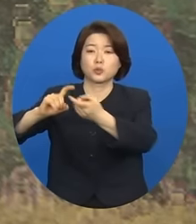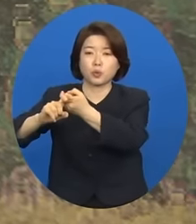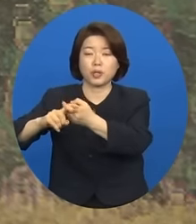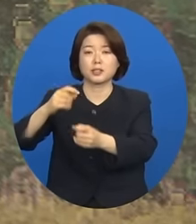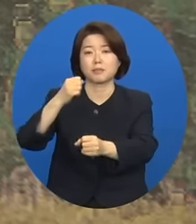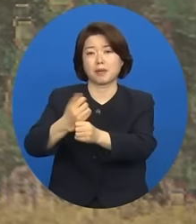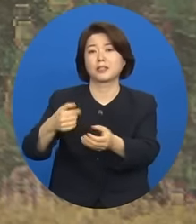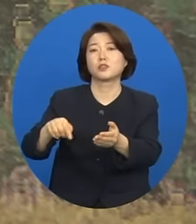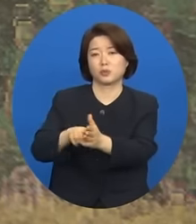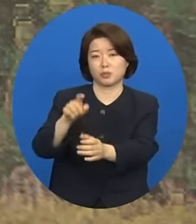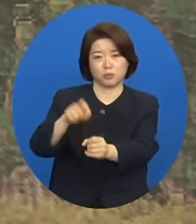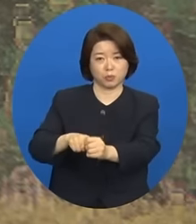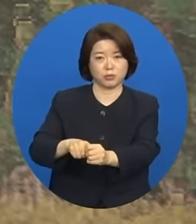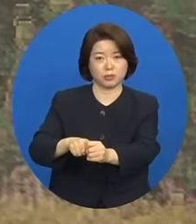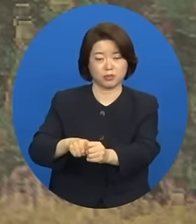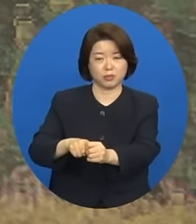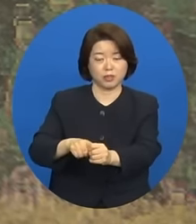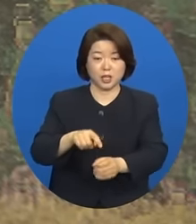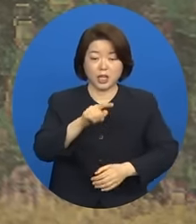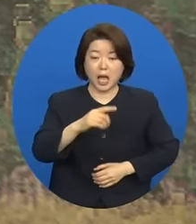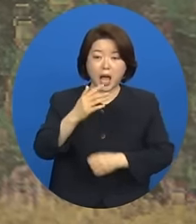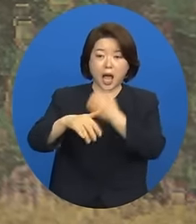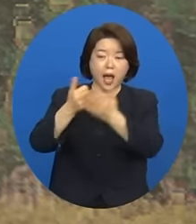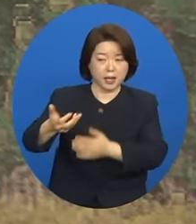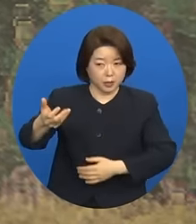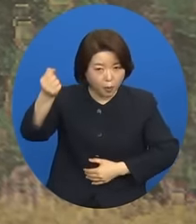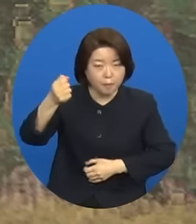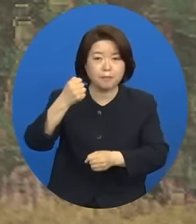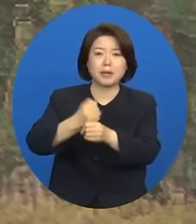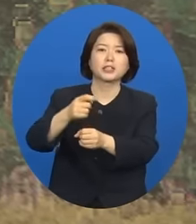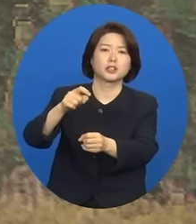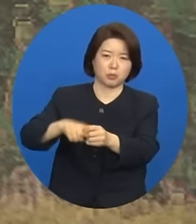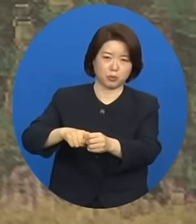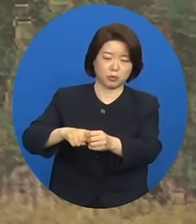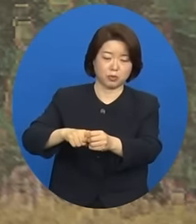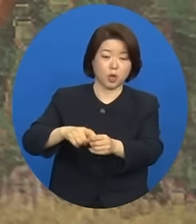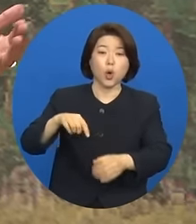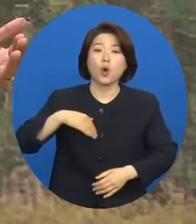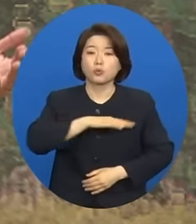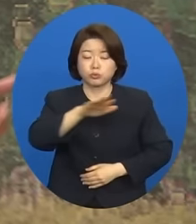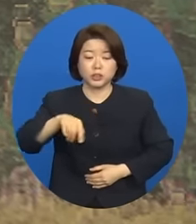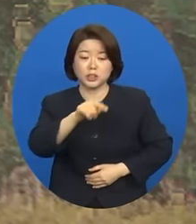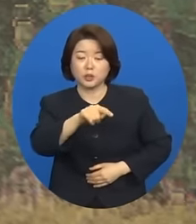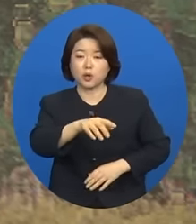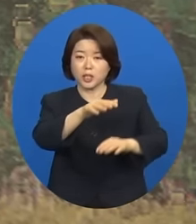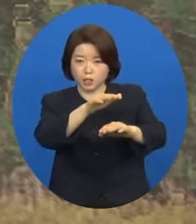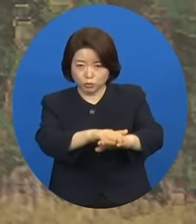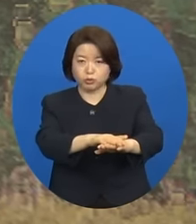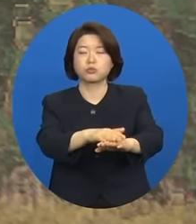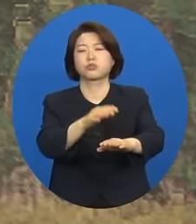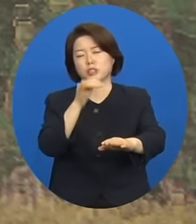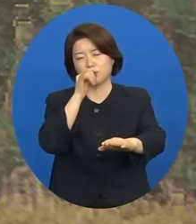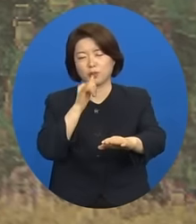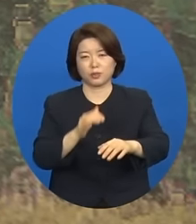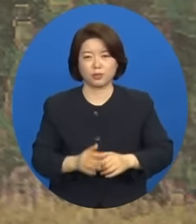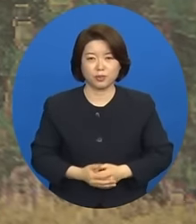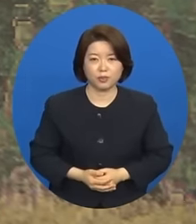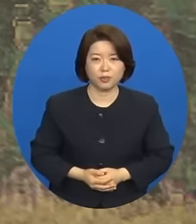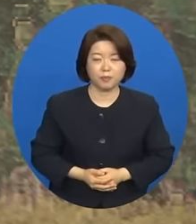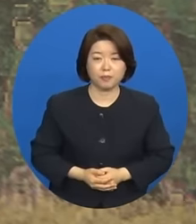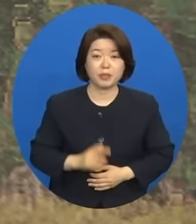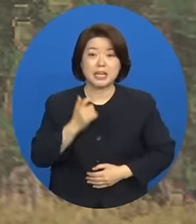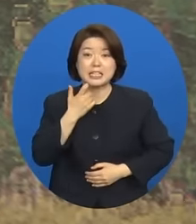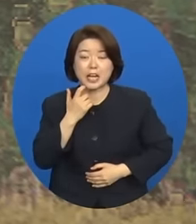진정 하나님의 것으로 되기 위하여서 우리를 바단 아람에 두신다는 것이죠. 야곱은 라반